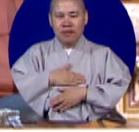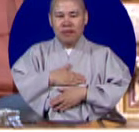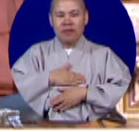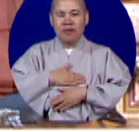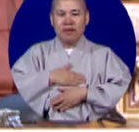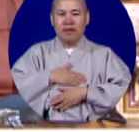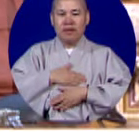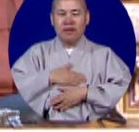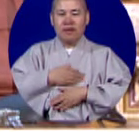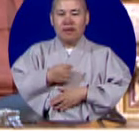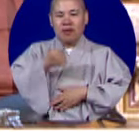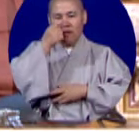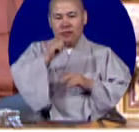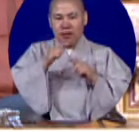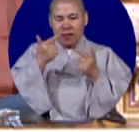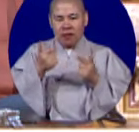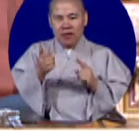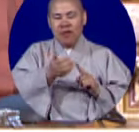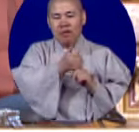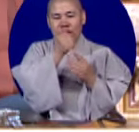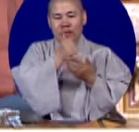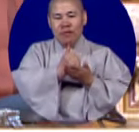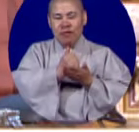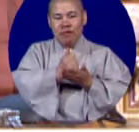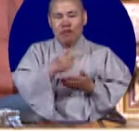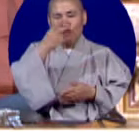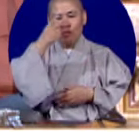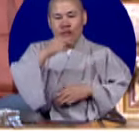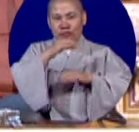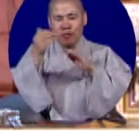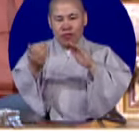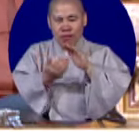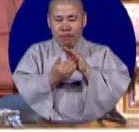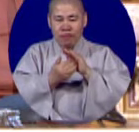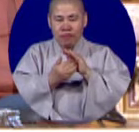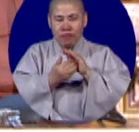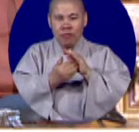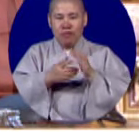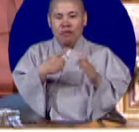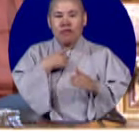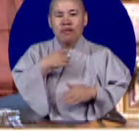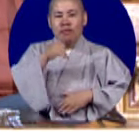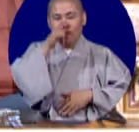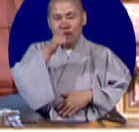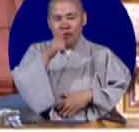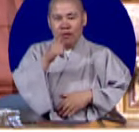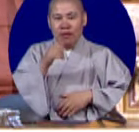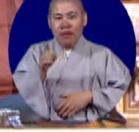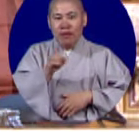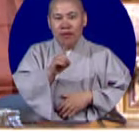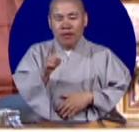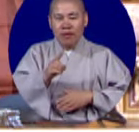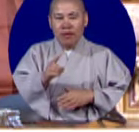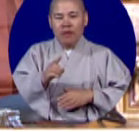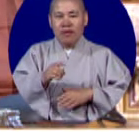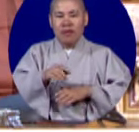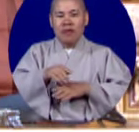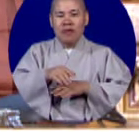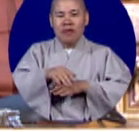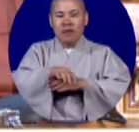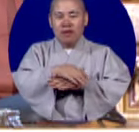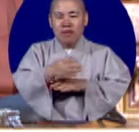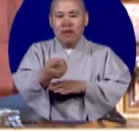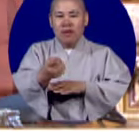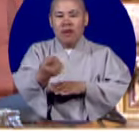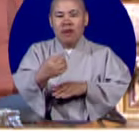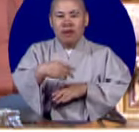아주 힘 안 들이고 성불을 2번 했어요. 어떻게 했냐? 지방 갔다 오다가